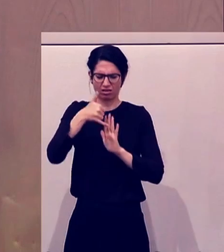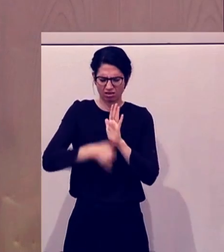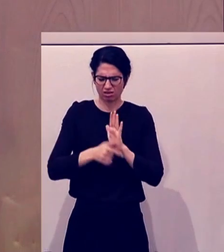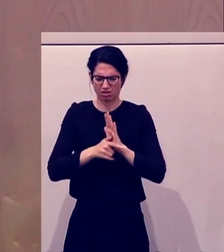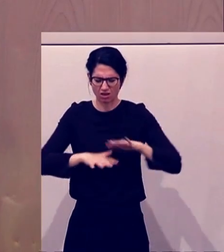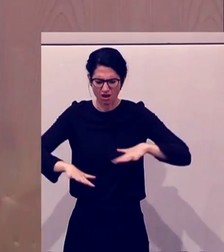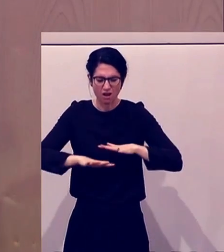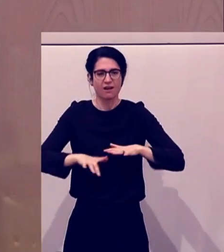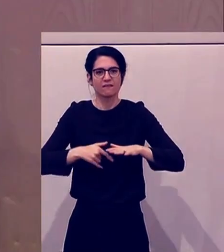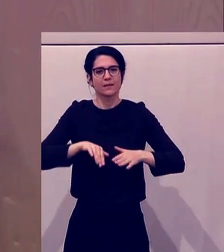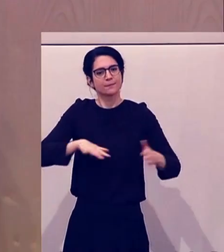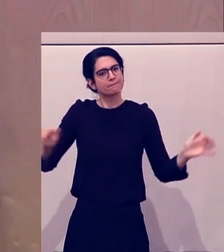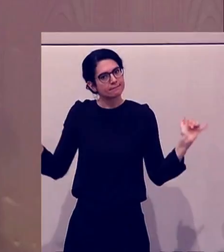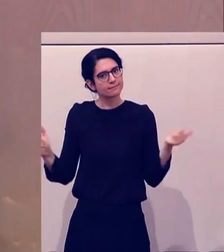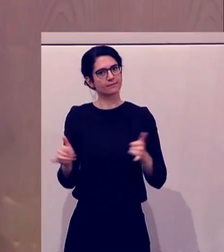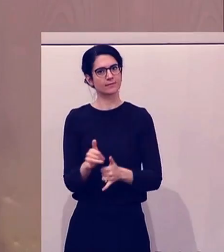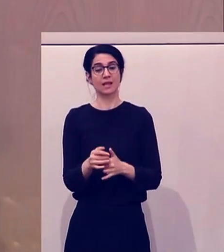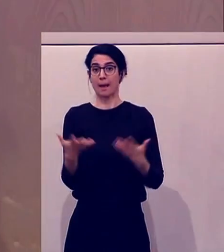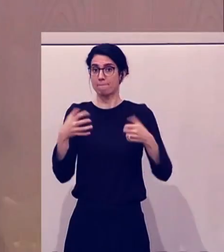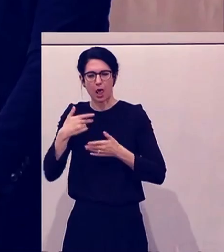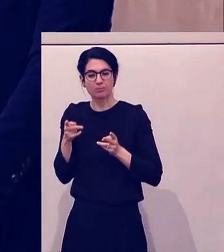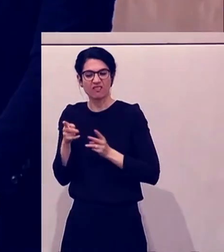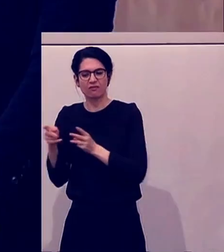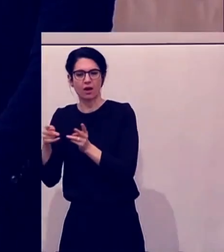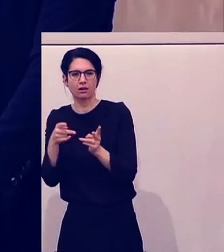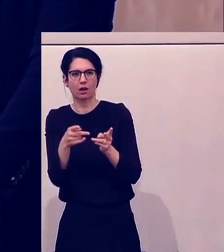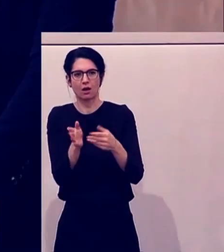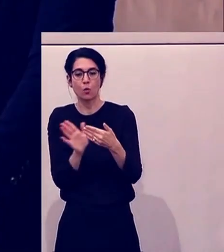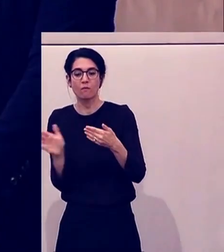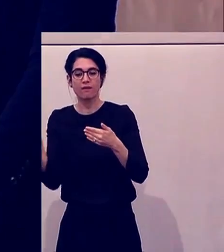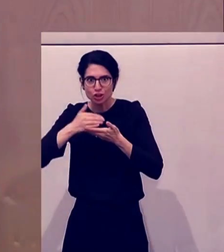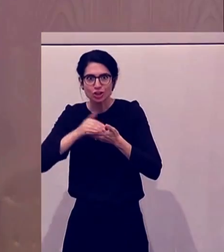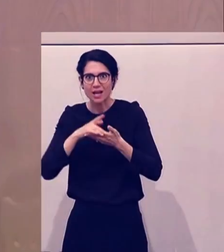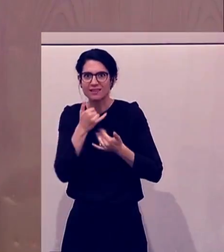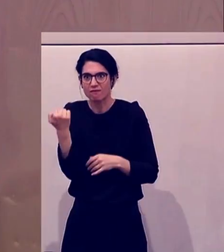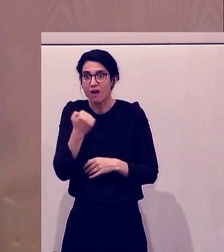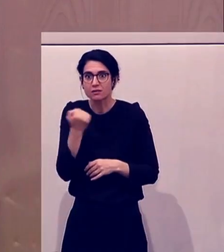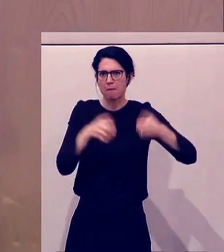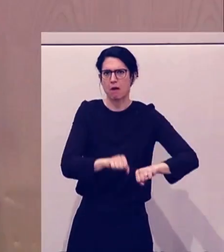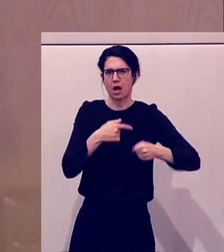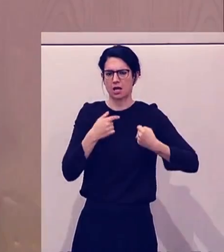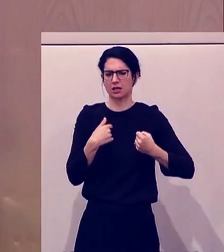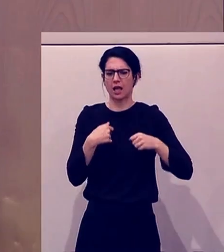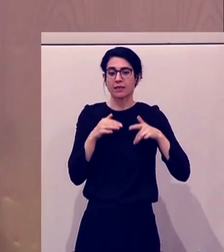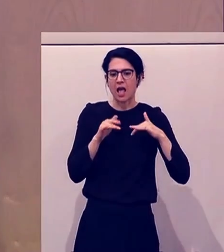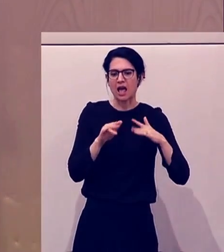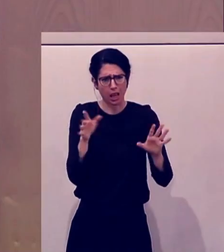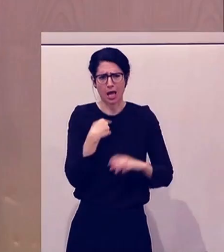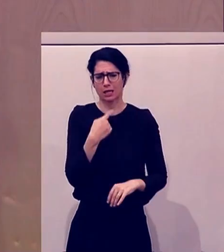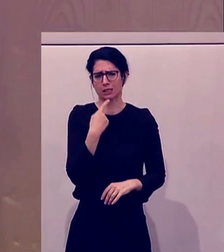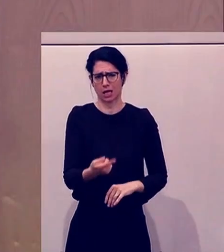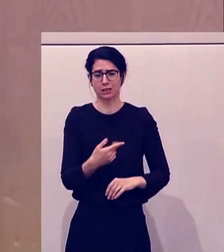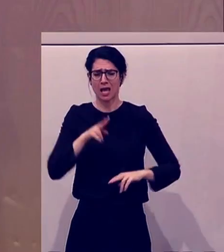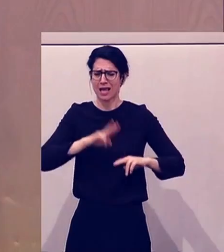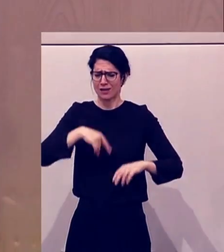Macht macht anfällig für Machtmissbrauch. Und sie haben uns abgeschasselt für Macht und für Gier. Wenn